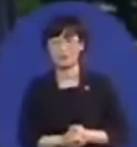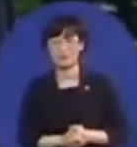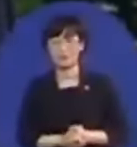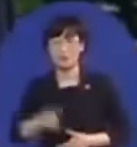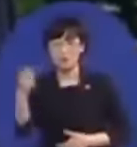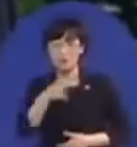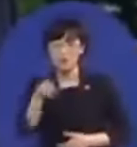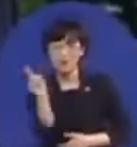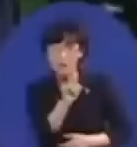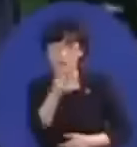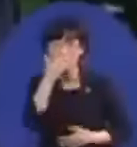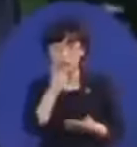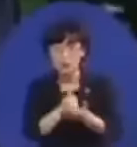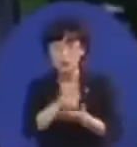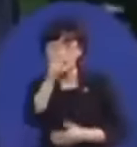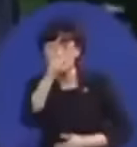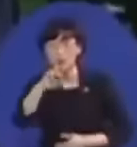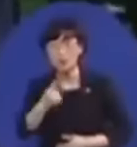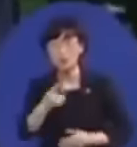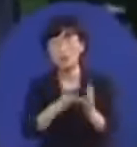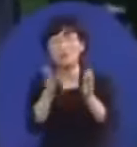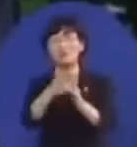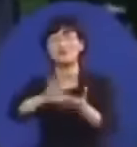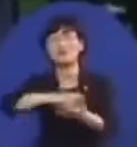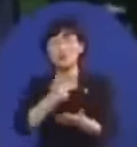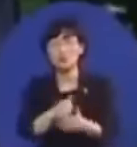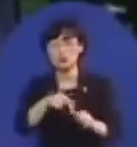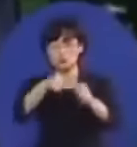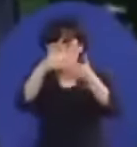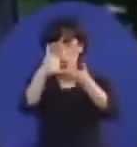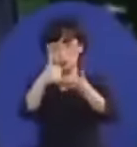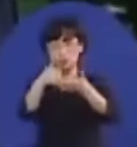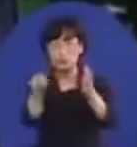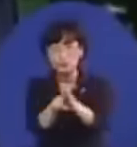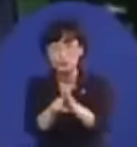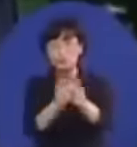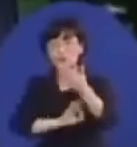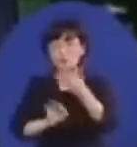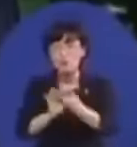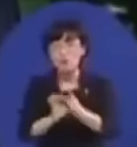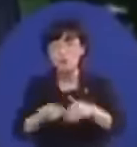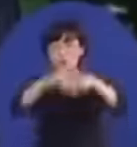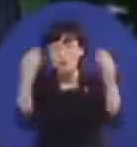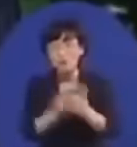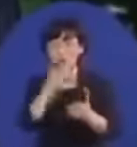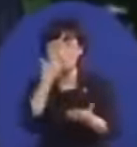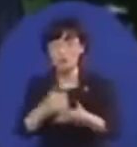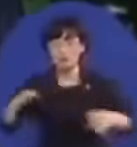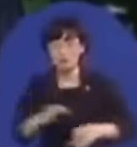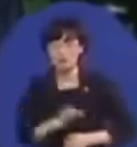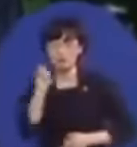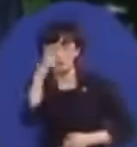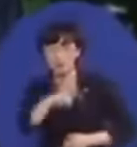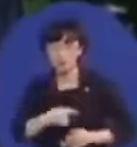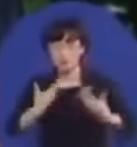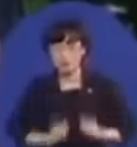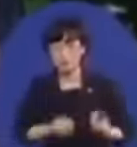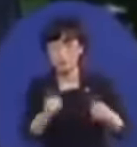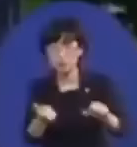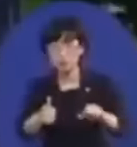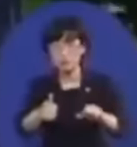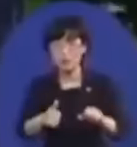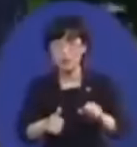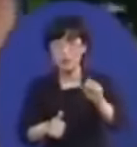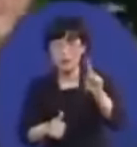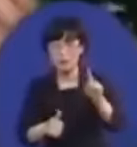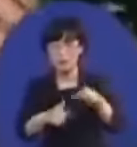또 아무리 죄가 있어도 예수 그리스도를 구주로 믿으면 예수님이 우리의 모든 죄와 불의 추악과 재주 절망과 죽음을 한